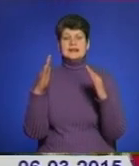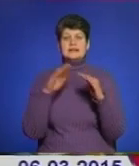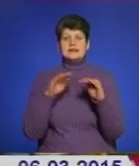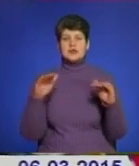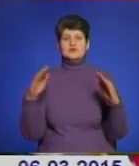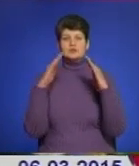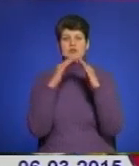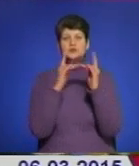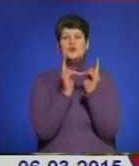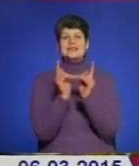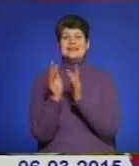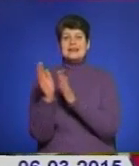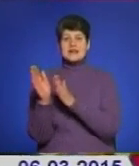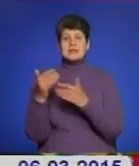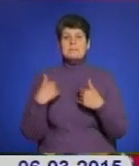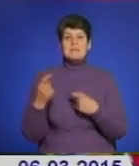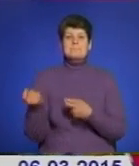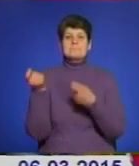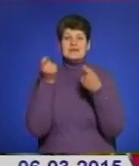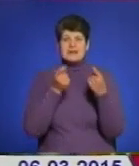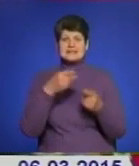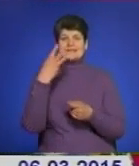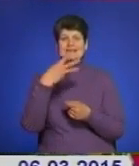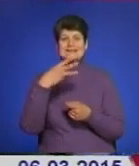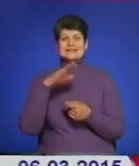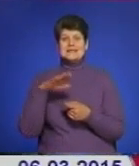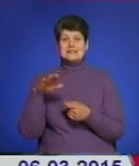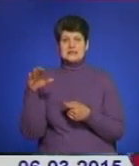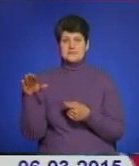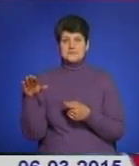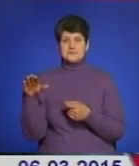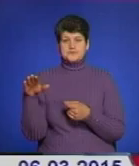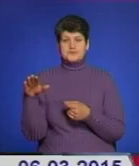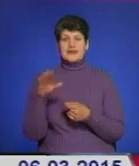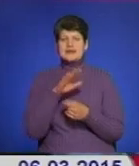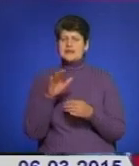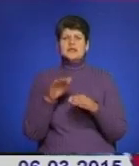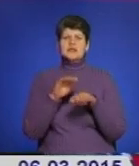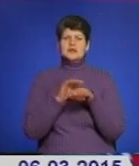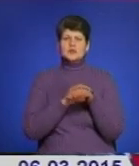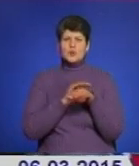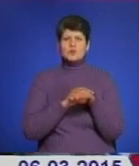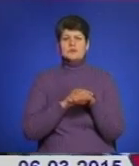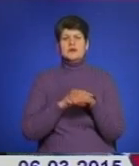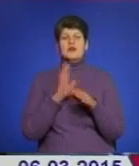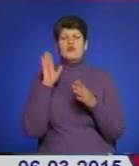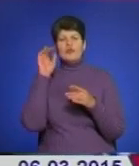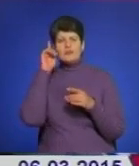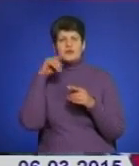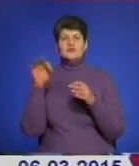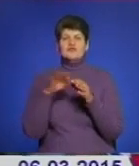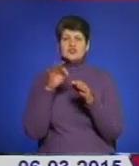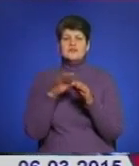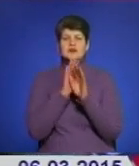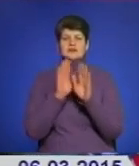домі-інтернаті. І ми привезли 30 діток. Діти дуже добрі, вміють і вишивати, і